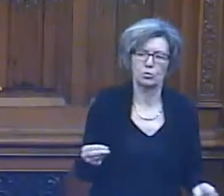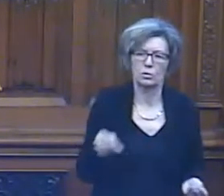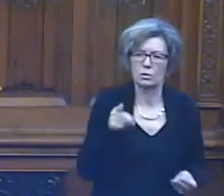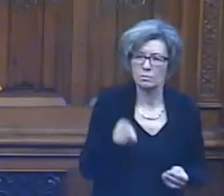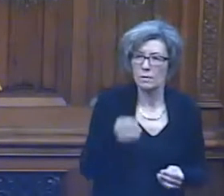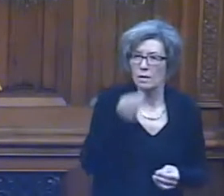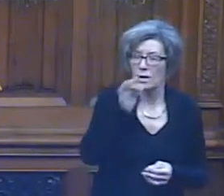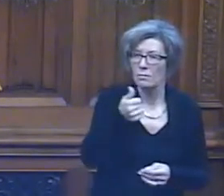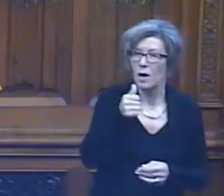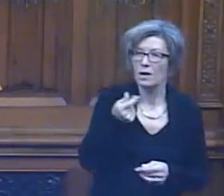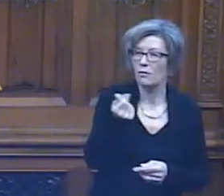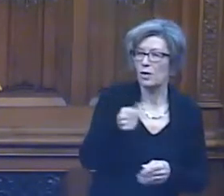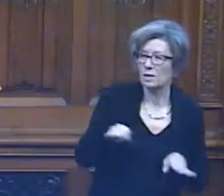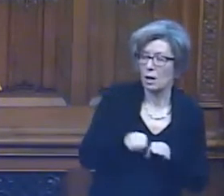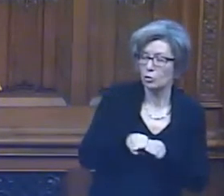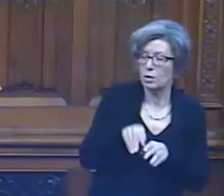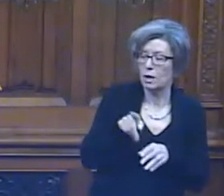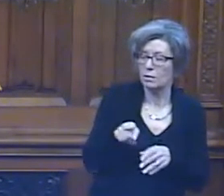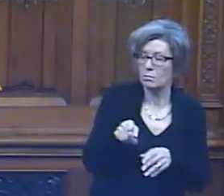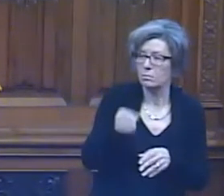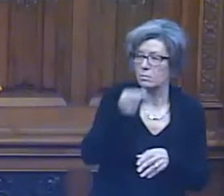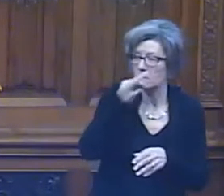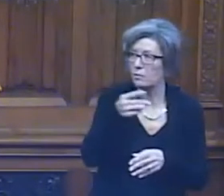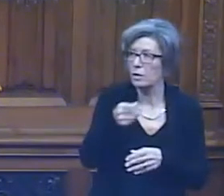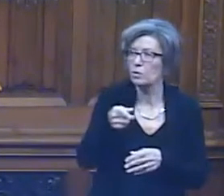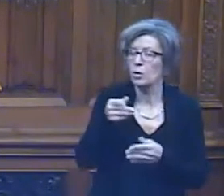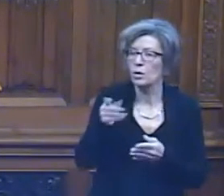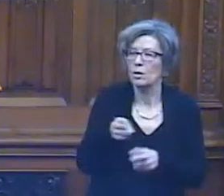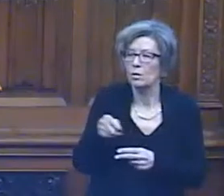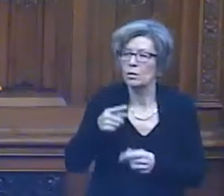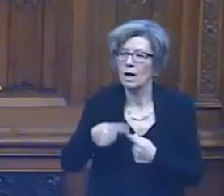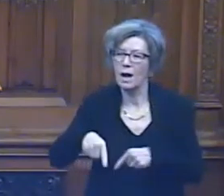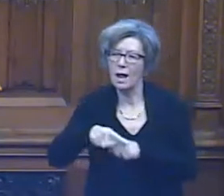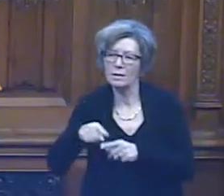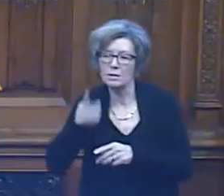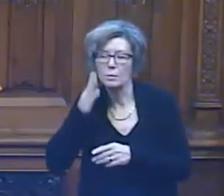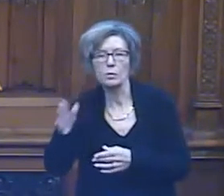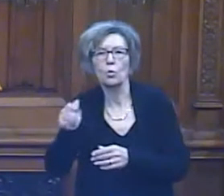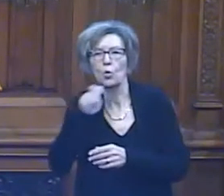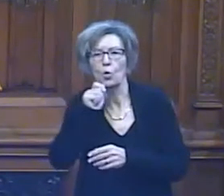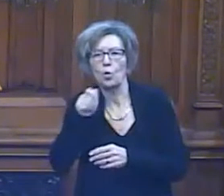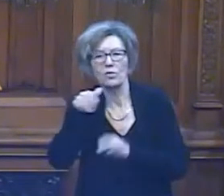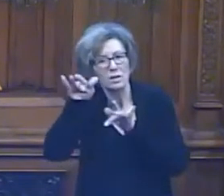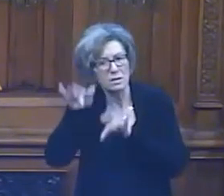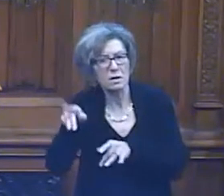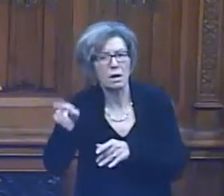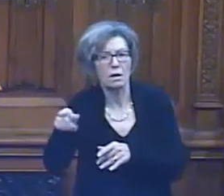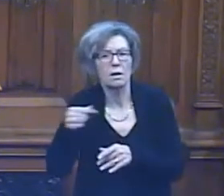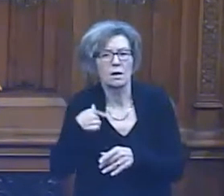des Finanzausgleichs und ich erwarte mir hier von der sonst so unnötigen Landeshauptleutekonferenz, dass sie entsprechend hier